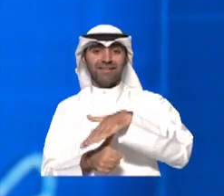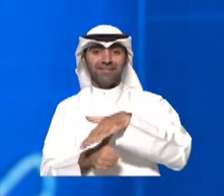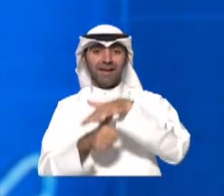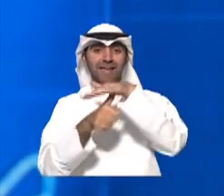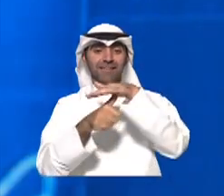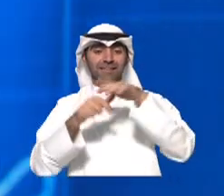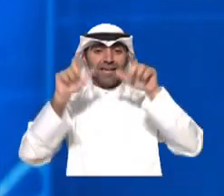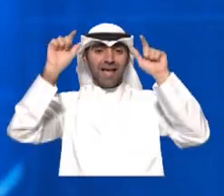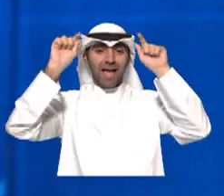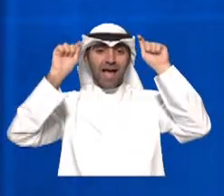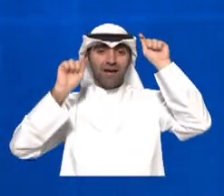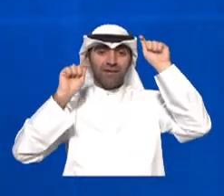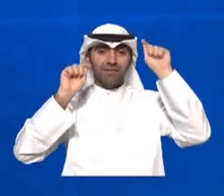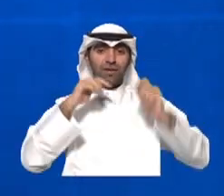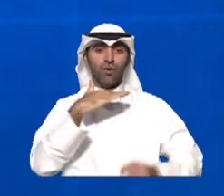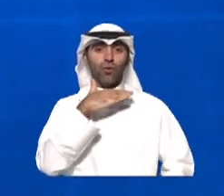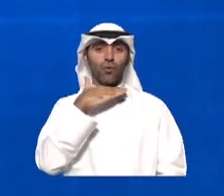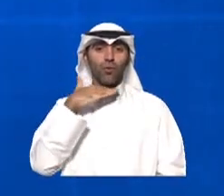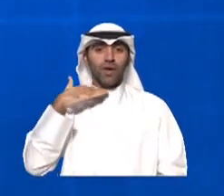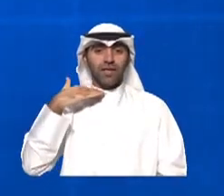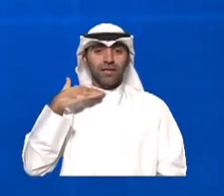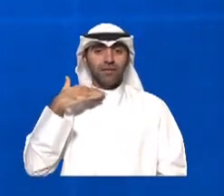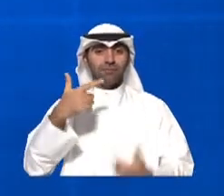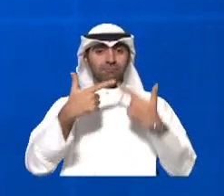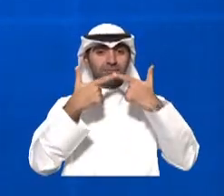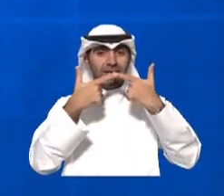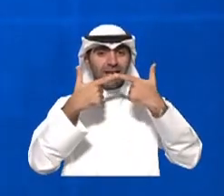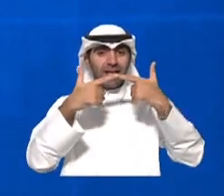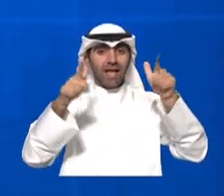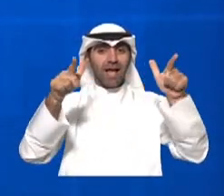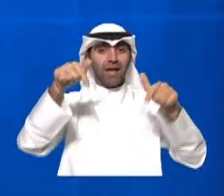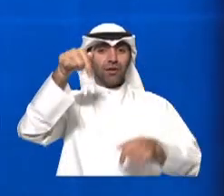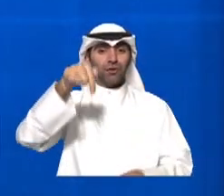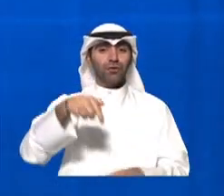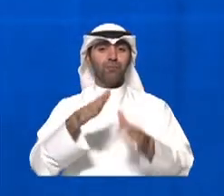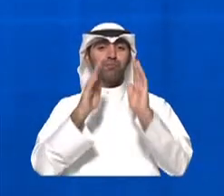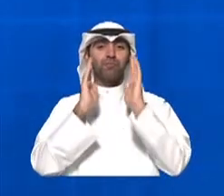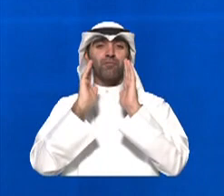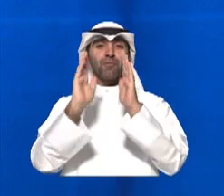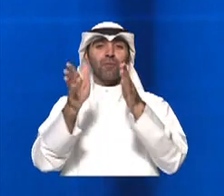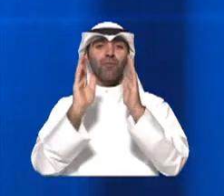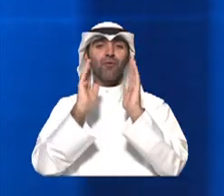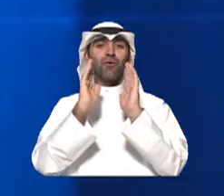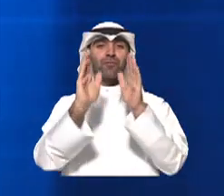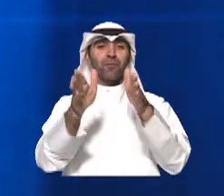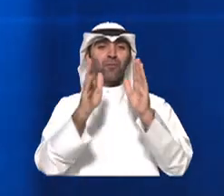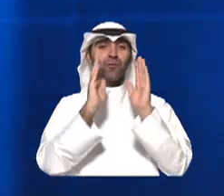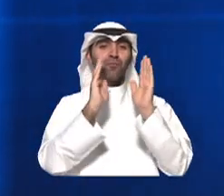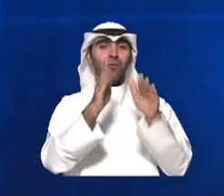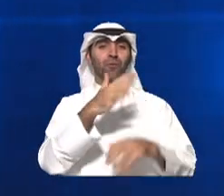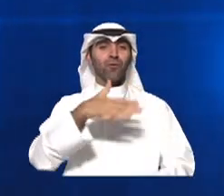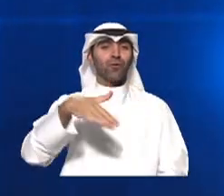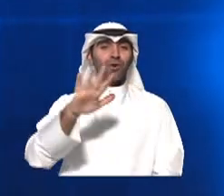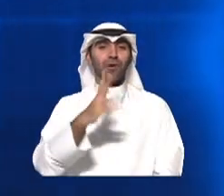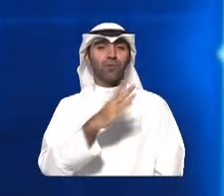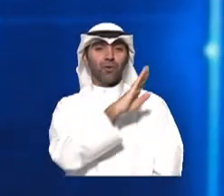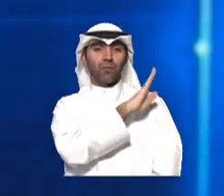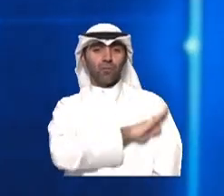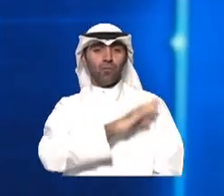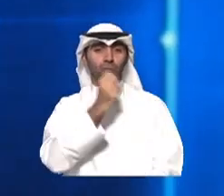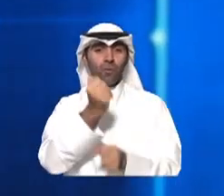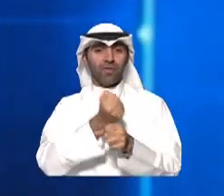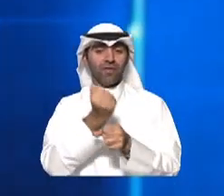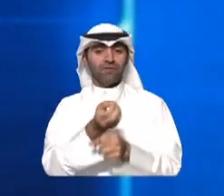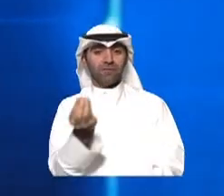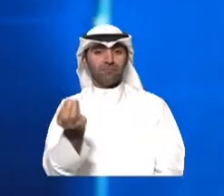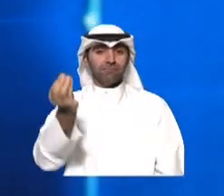الخريجين تهاني سمو الشيخ سالم العلي الصباح رئيس الحرس الوطني، وشدد على أن بناء الحرس الوطني يبدأ